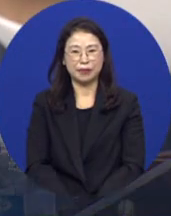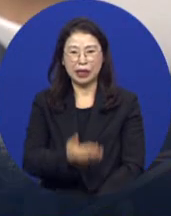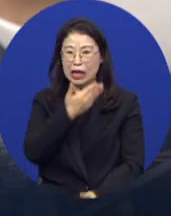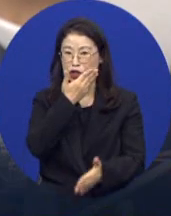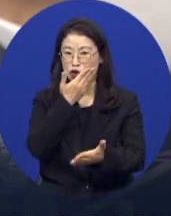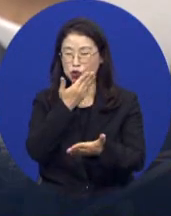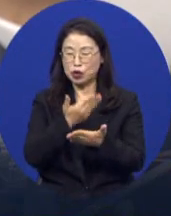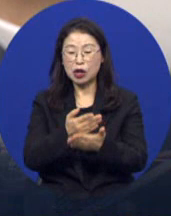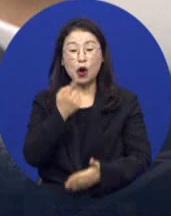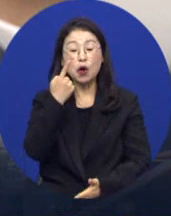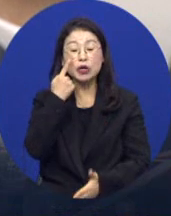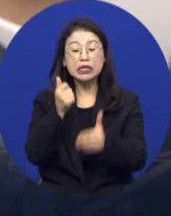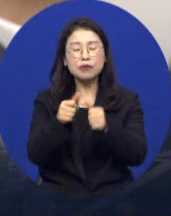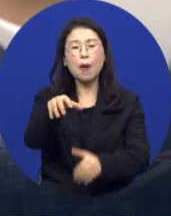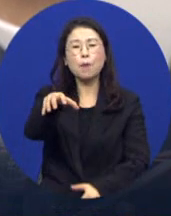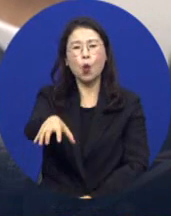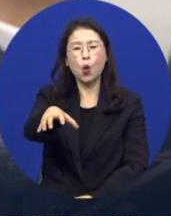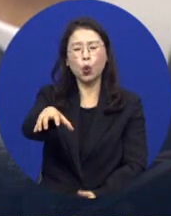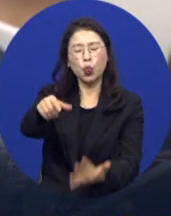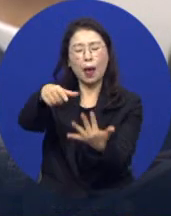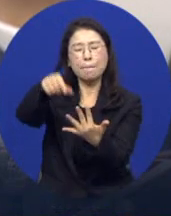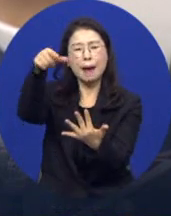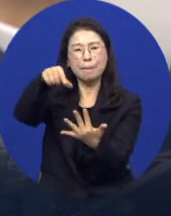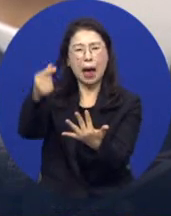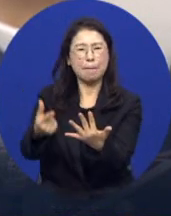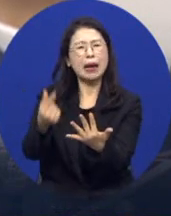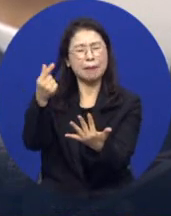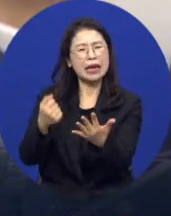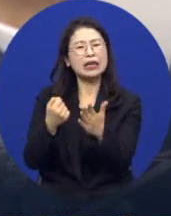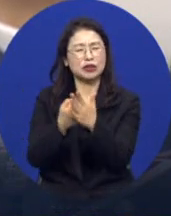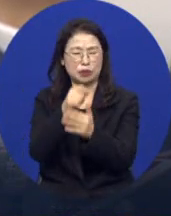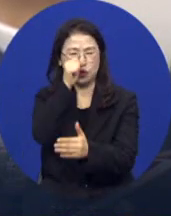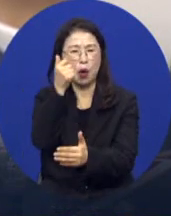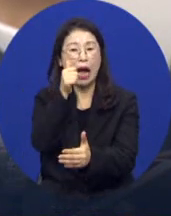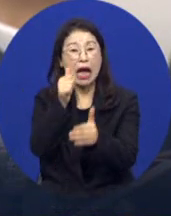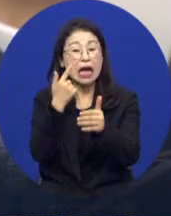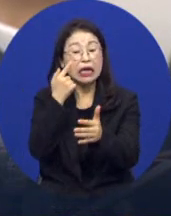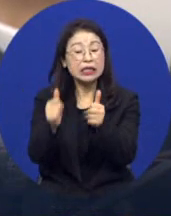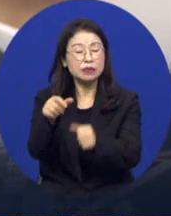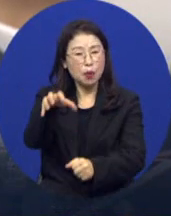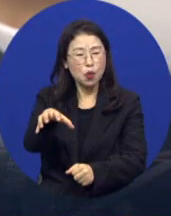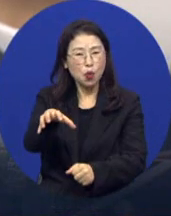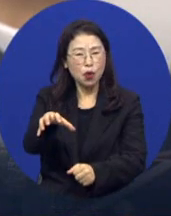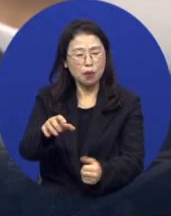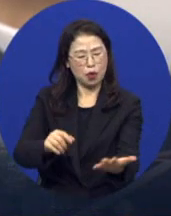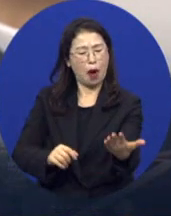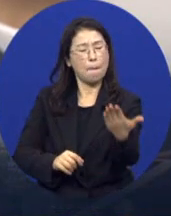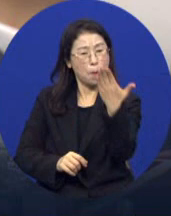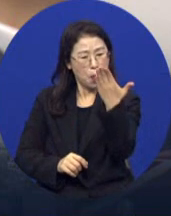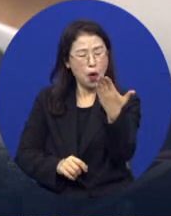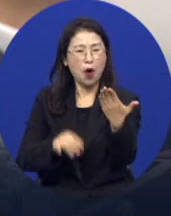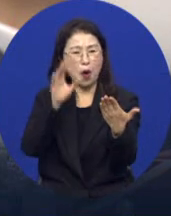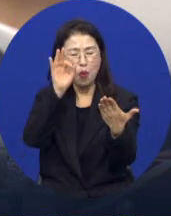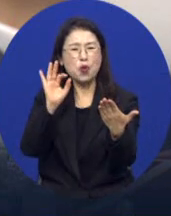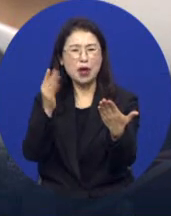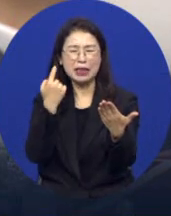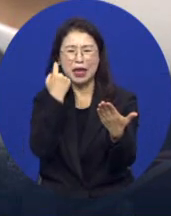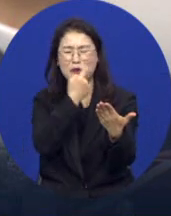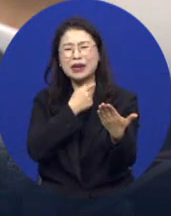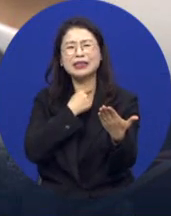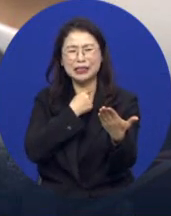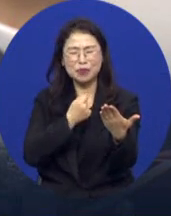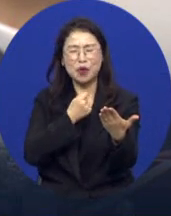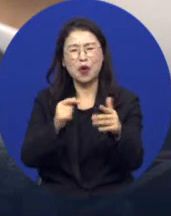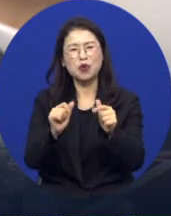것은 시범 대상 지역에 대한 선정도 조금 속도를 좀 냈으면 좋겠다. 뭔가 가시적으로 진행된 것을 확인하고 싶어하는